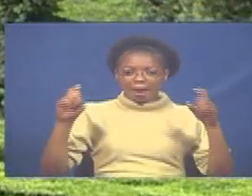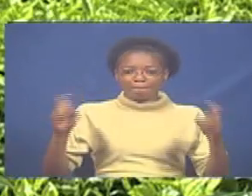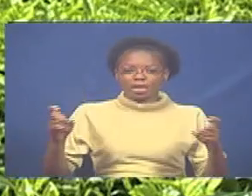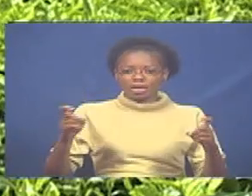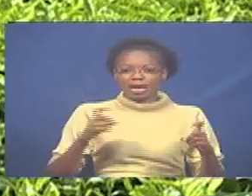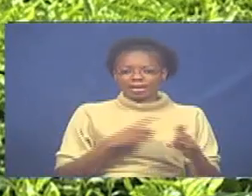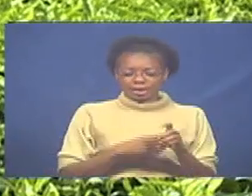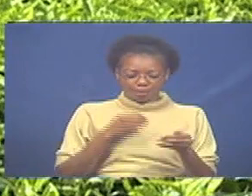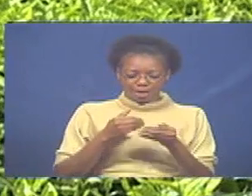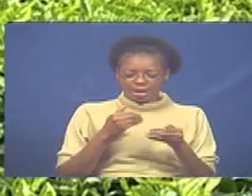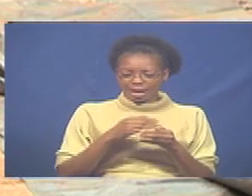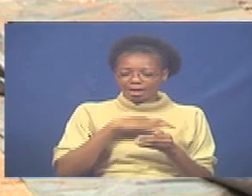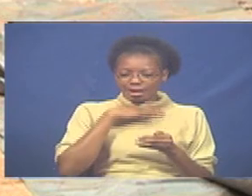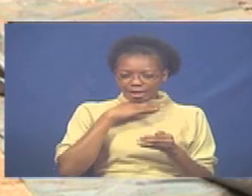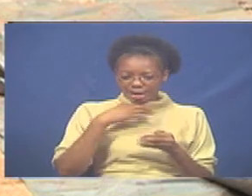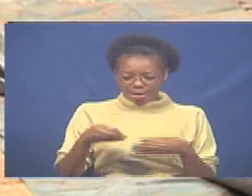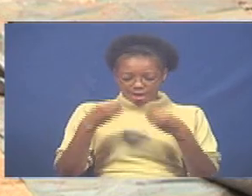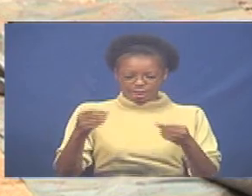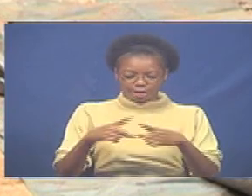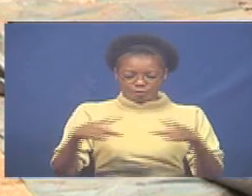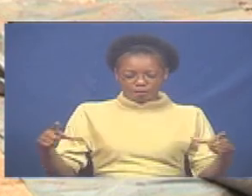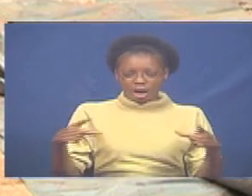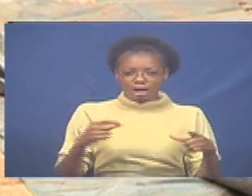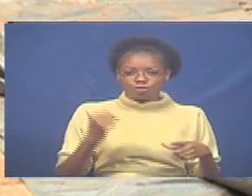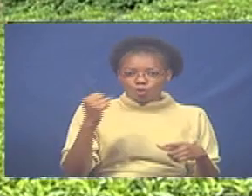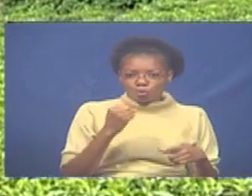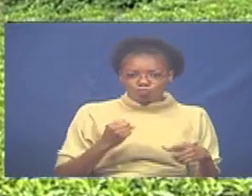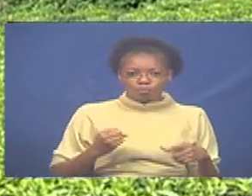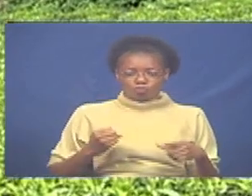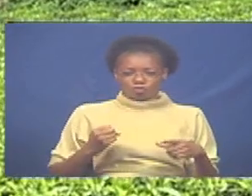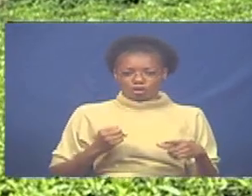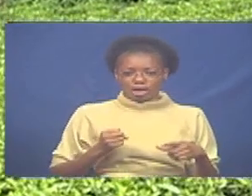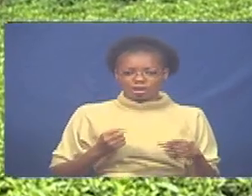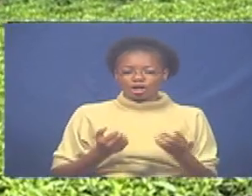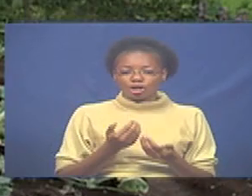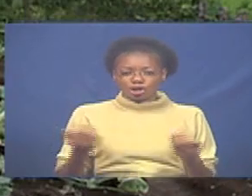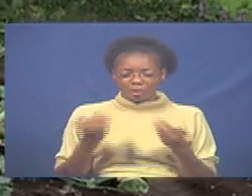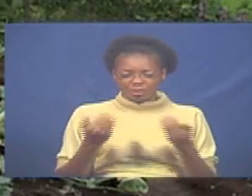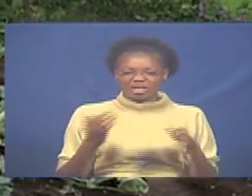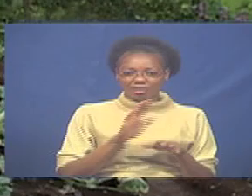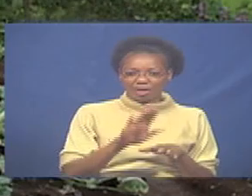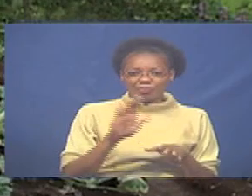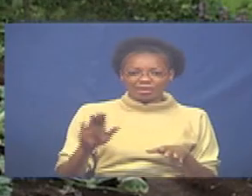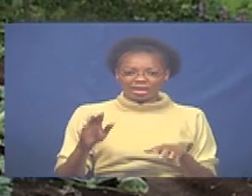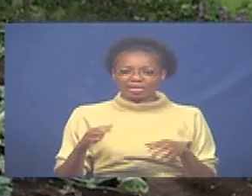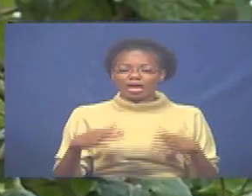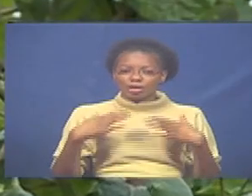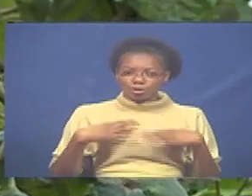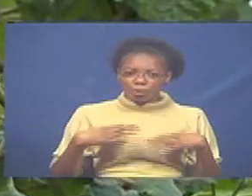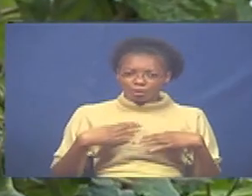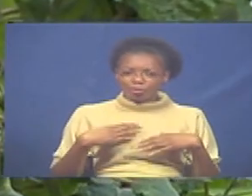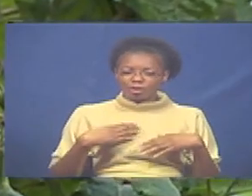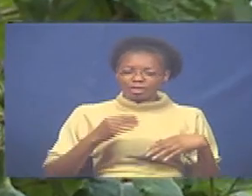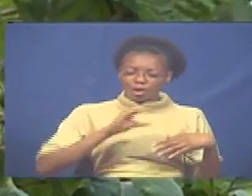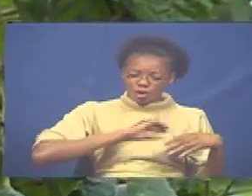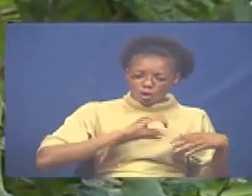au la, mbegu iwe safi au la, walijikakamua kisabuni, na hivyo watu wengi kutopenda kilimo